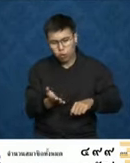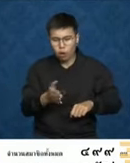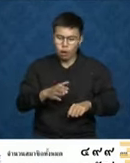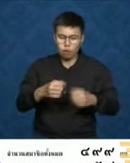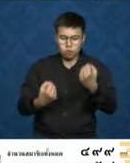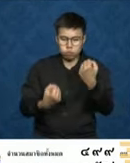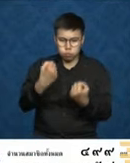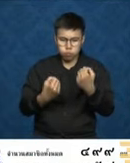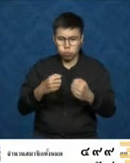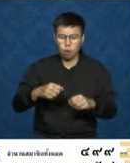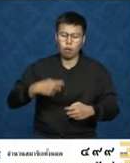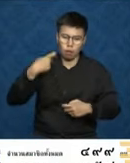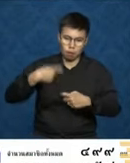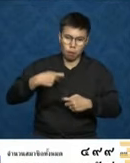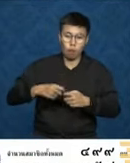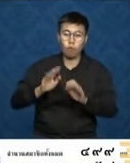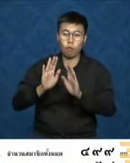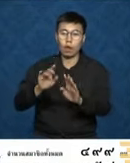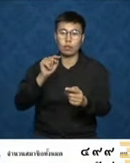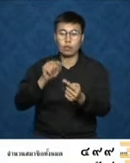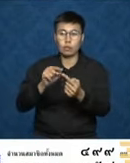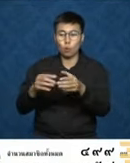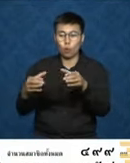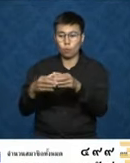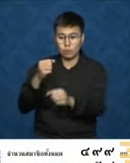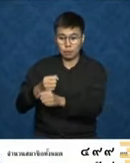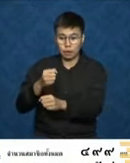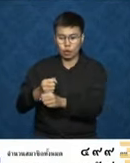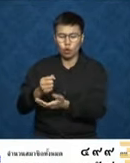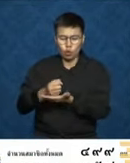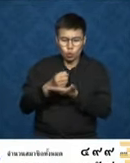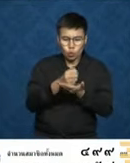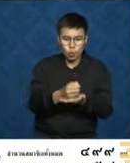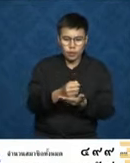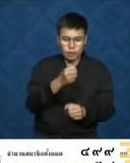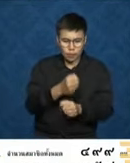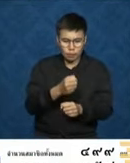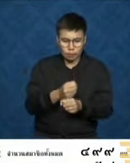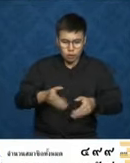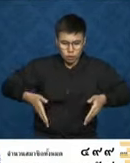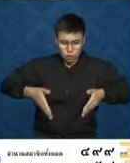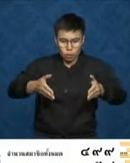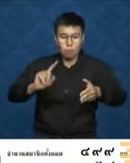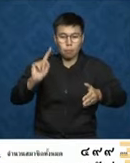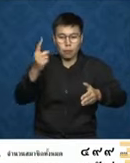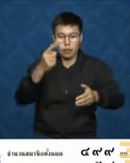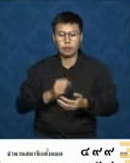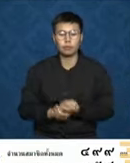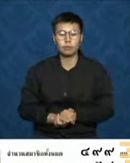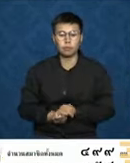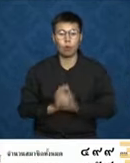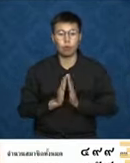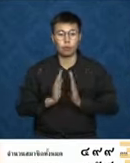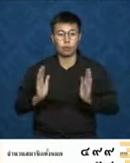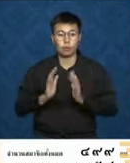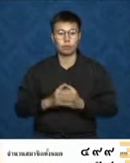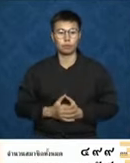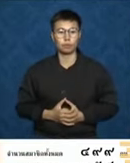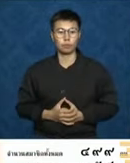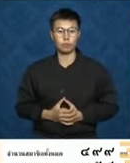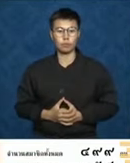ประธานไปยังหน่วยงานที่เกี่ยวข้องช่วยพิจารณาซ่อมแซมถนนเส้นนี้เพื่อพี่น้องชาวตำบลพะเนาด้วยครับขอบคุณครับ